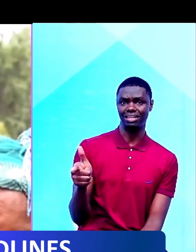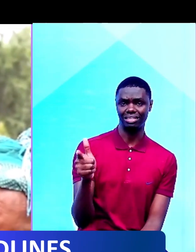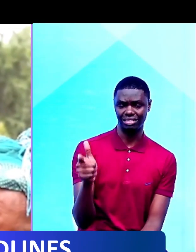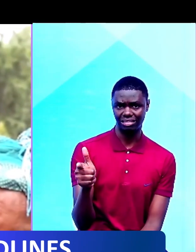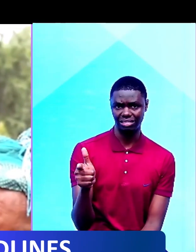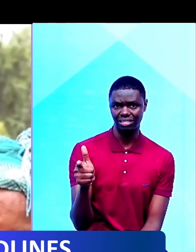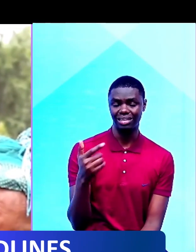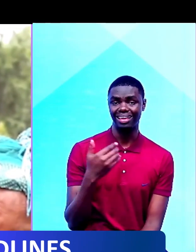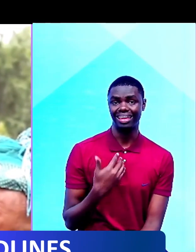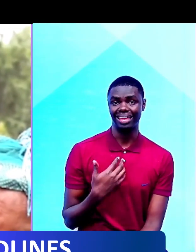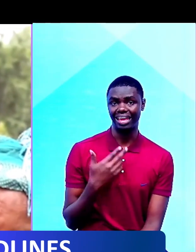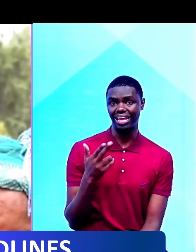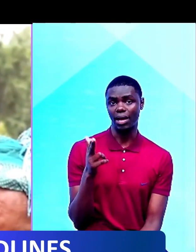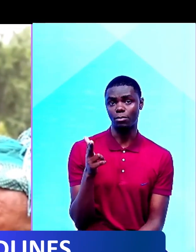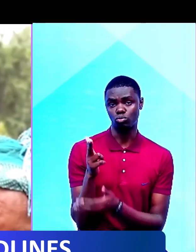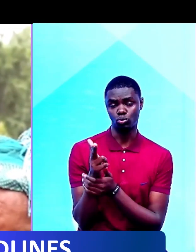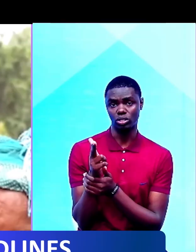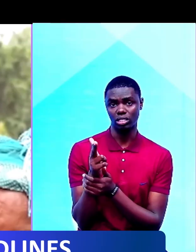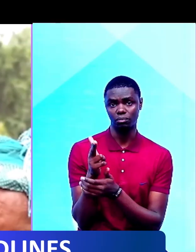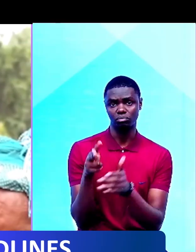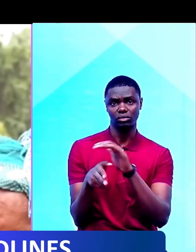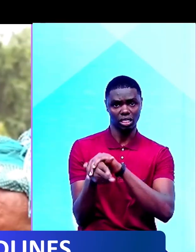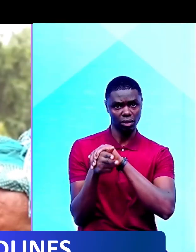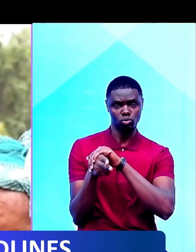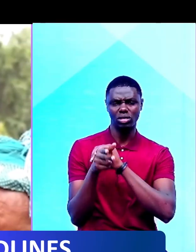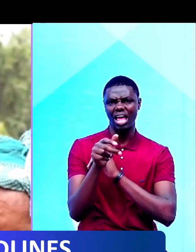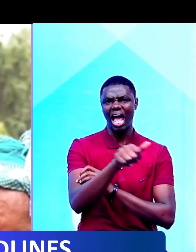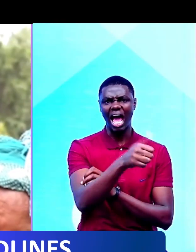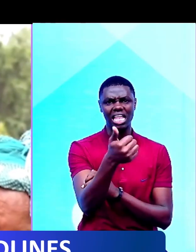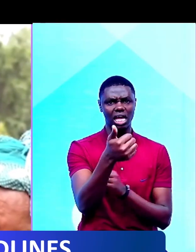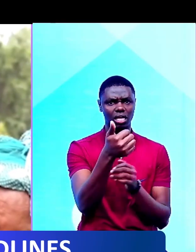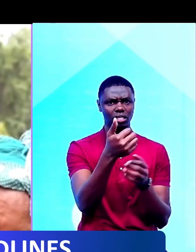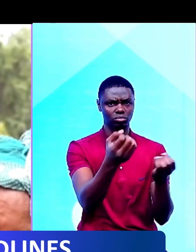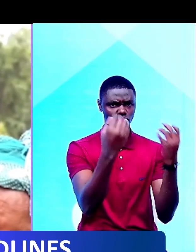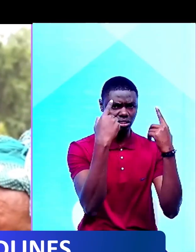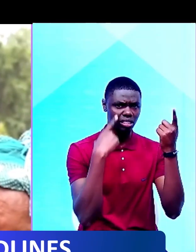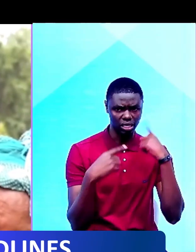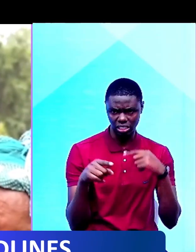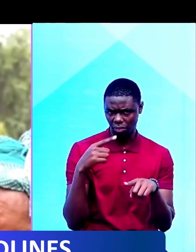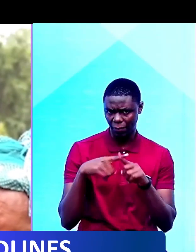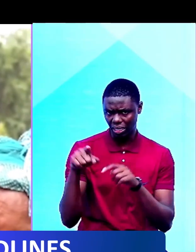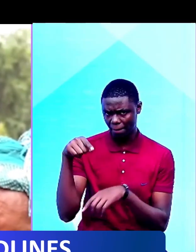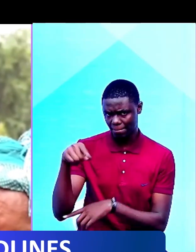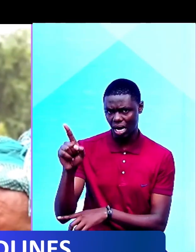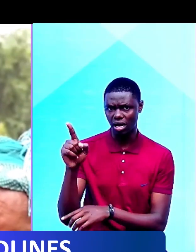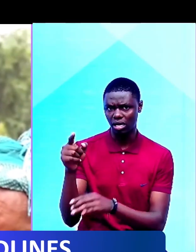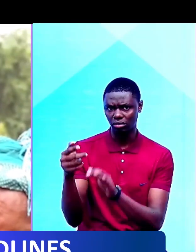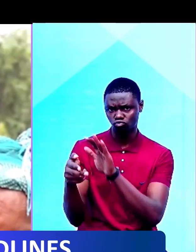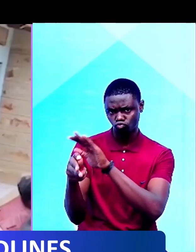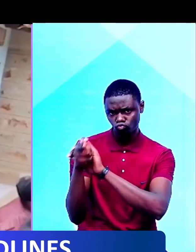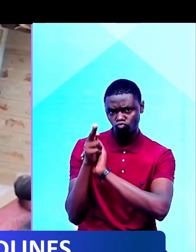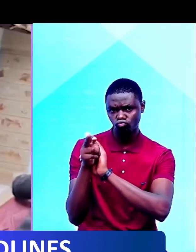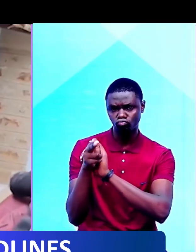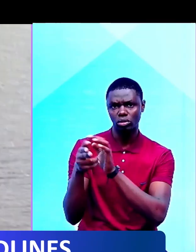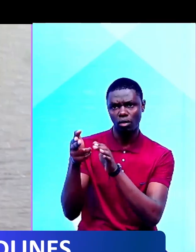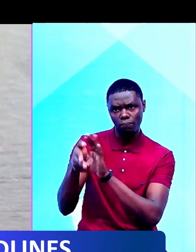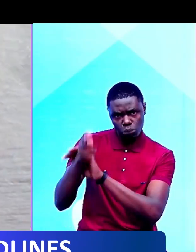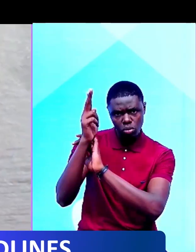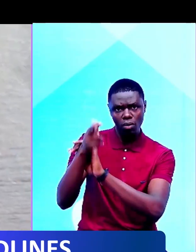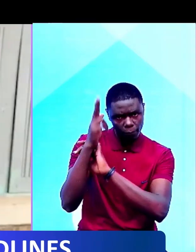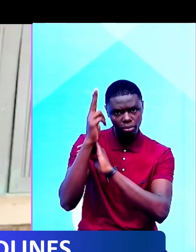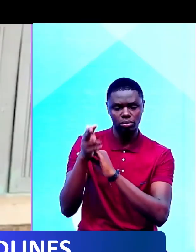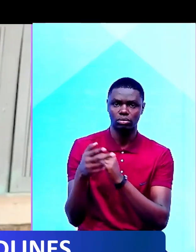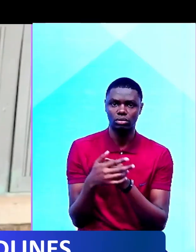yenye hizi zingine zilikuwa zinaonekana ni za tear gas. Yake ndio ilikuwa inaonekana ndio ilitumika hiyo kazi.